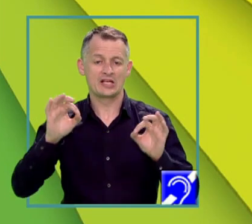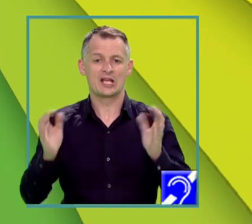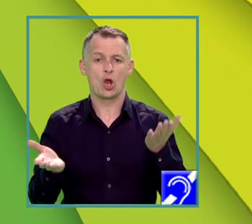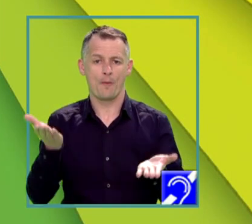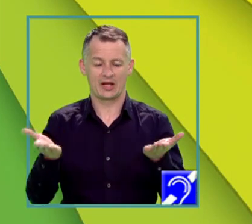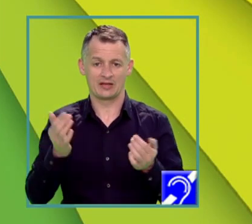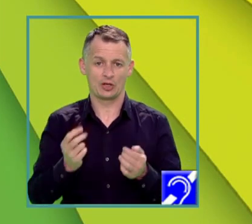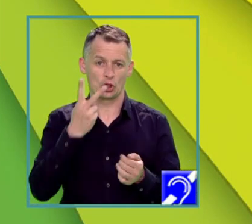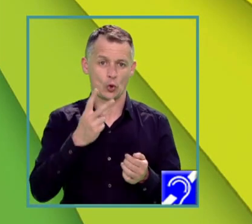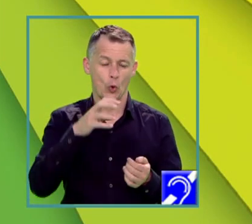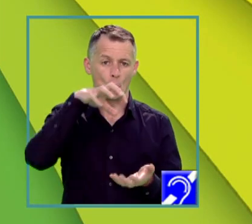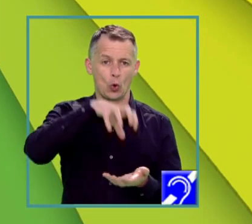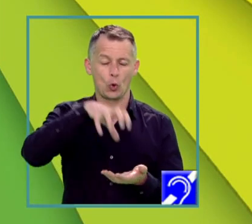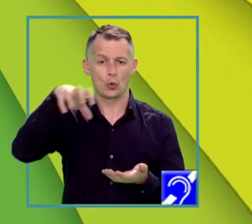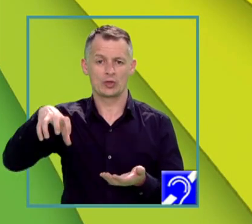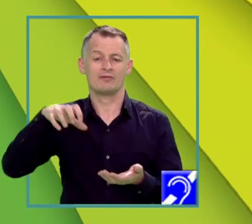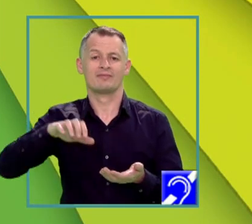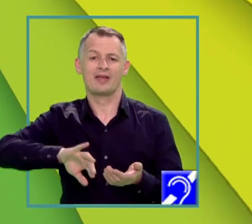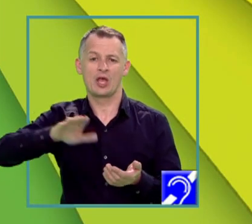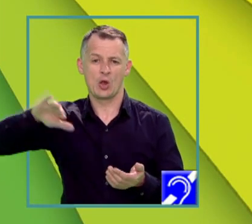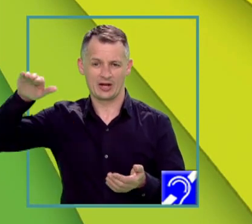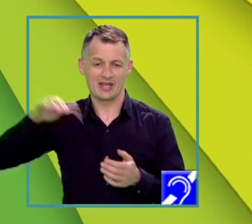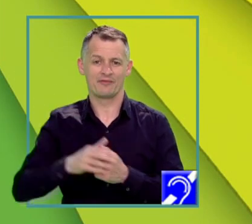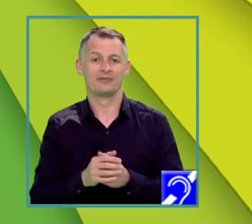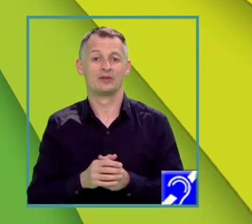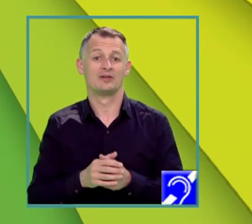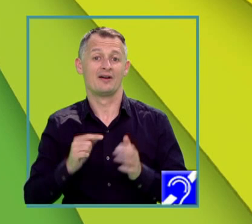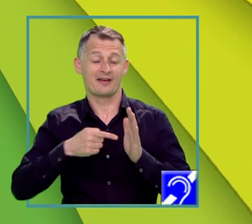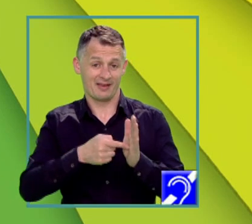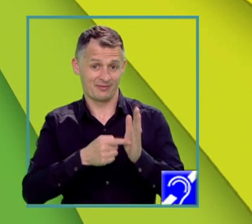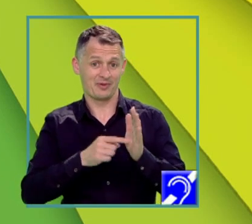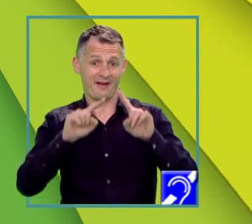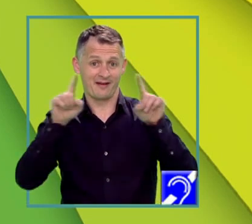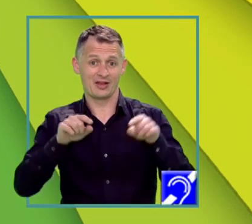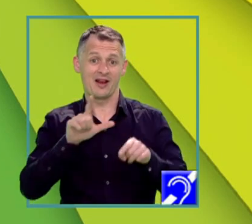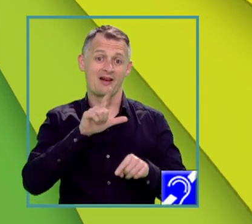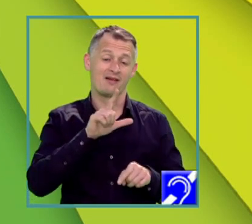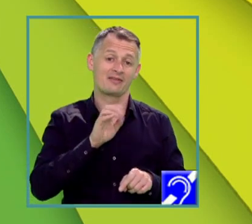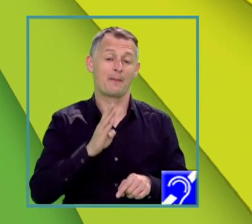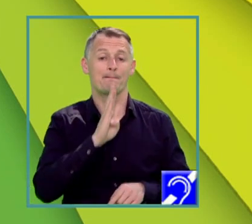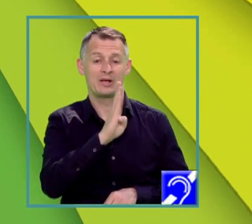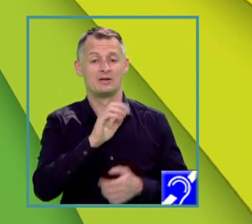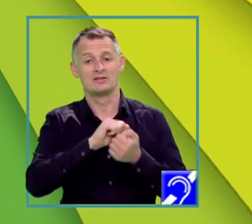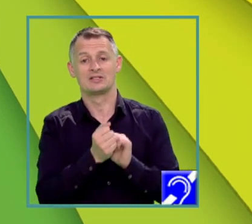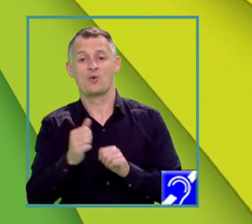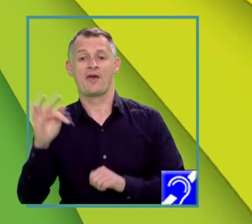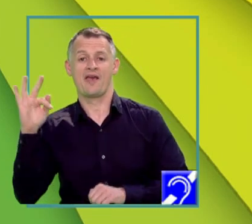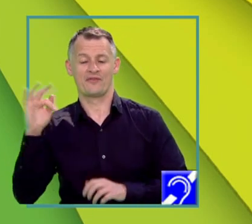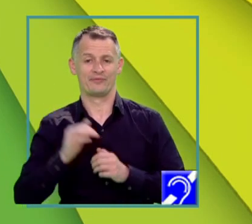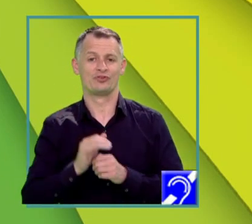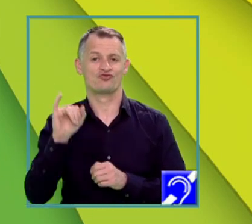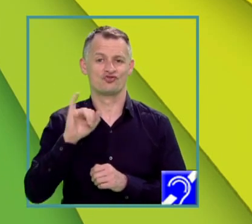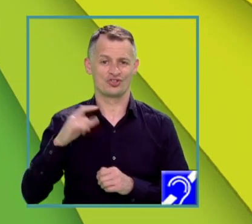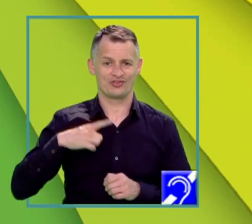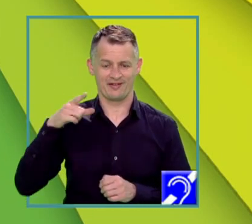între două unități de relief marcate pe hartă cu litera b respectiv litera F Cine